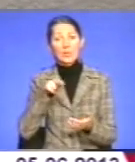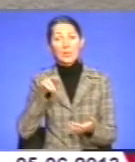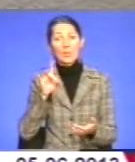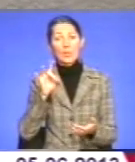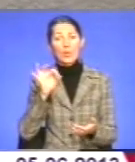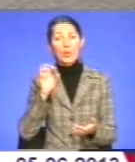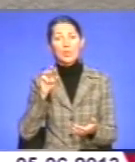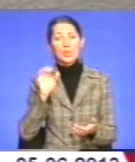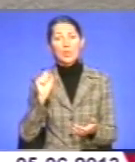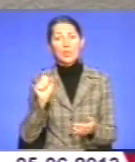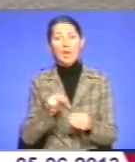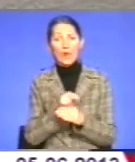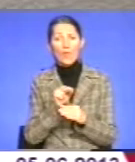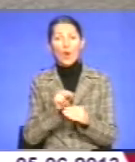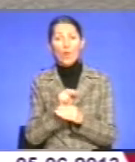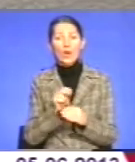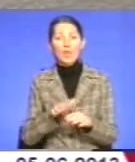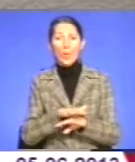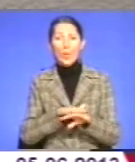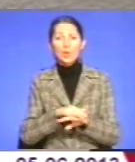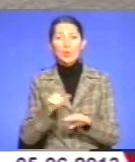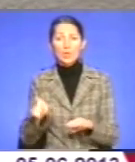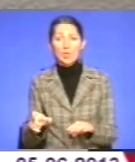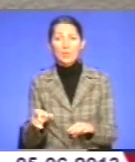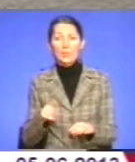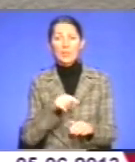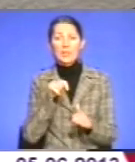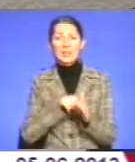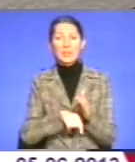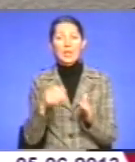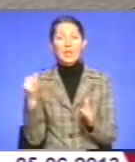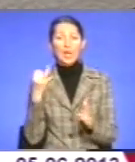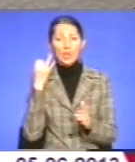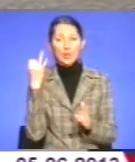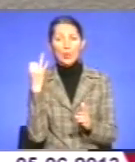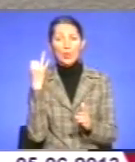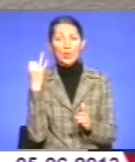вихованням суспільства. І з глибин історії